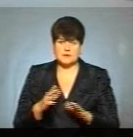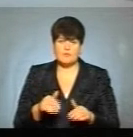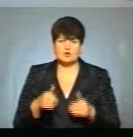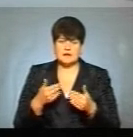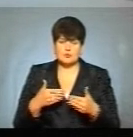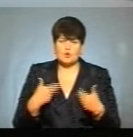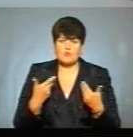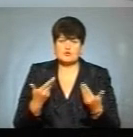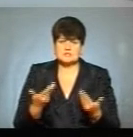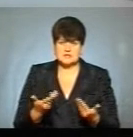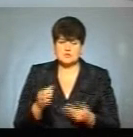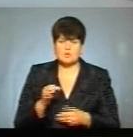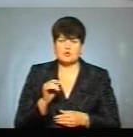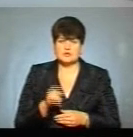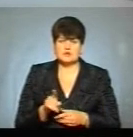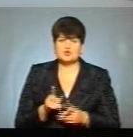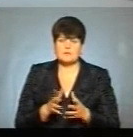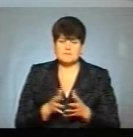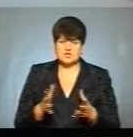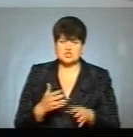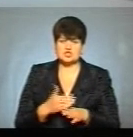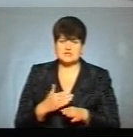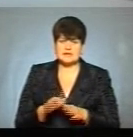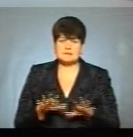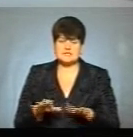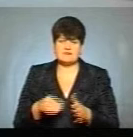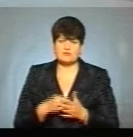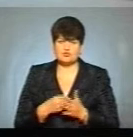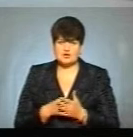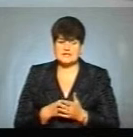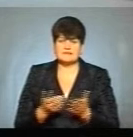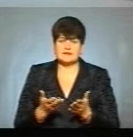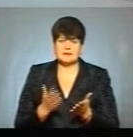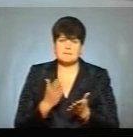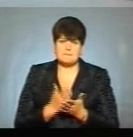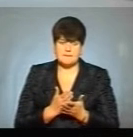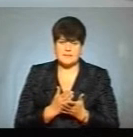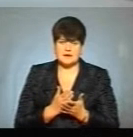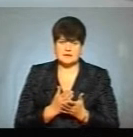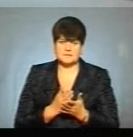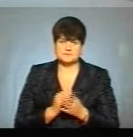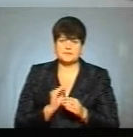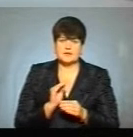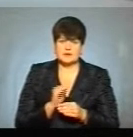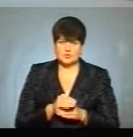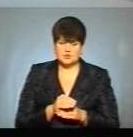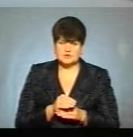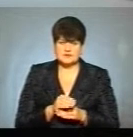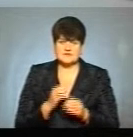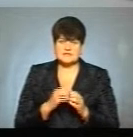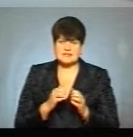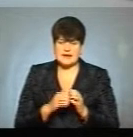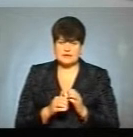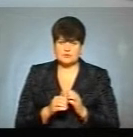подало пропозиції про те, що більша частина місцевих бюджетів, які мали надходження в середньому